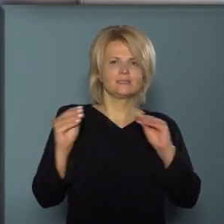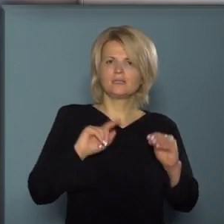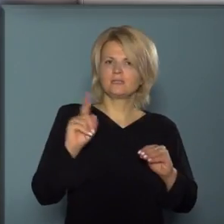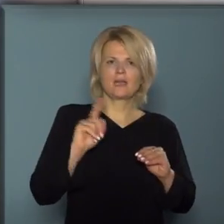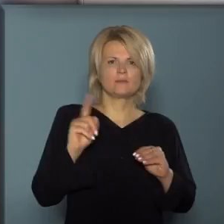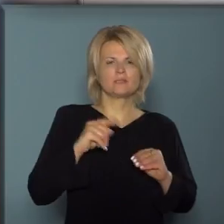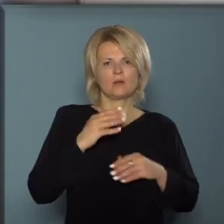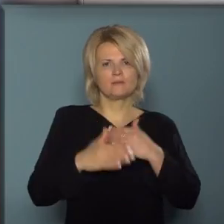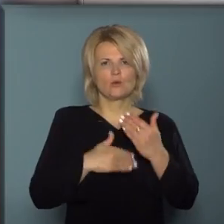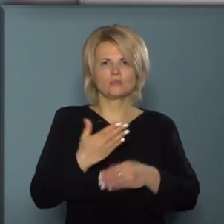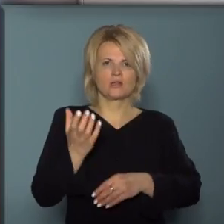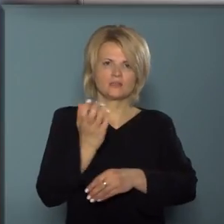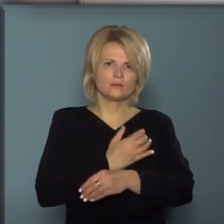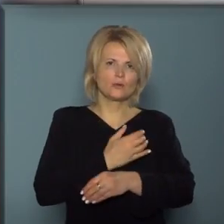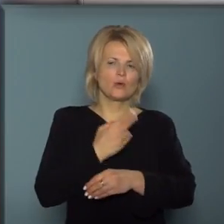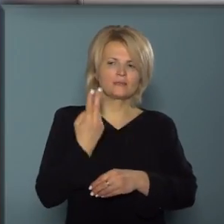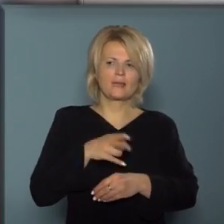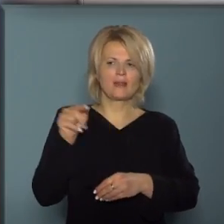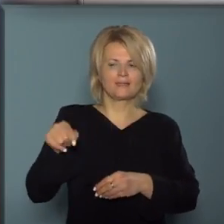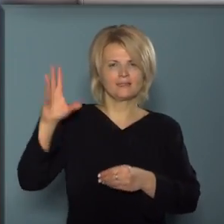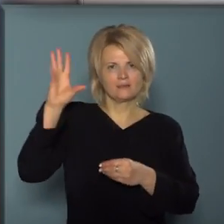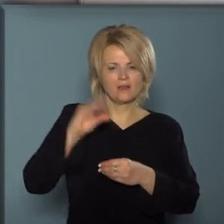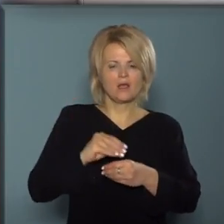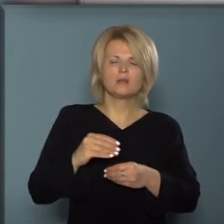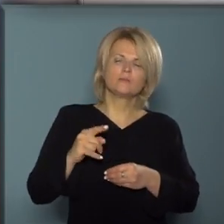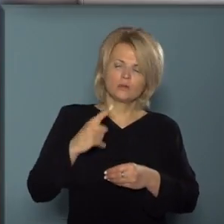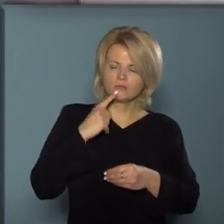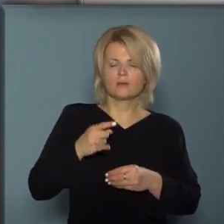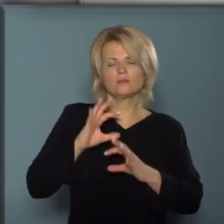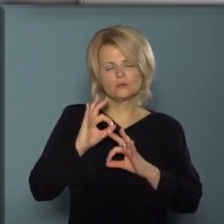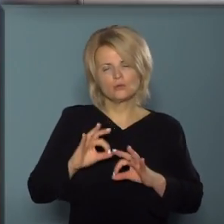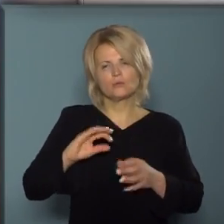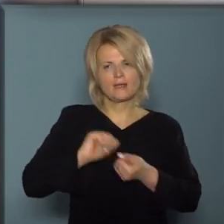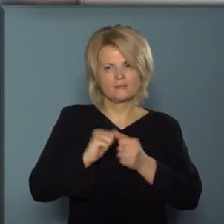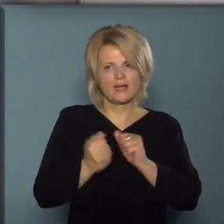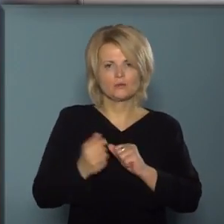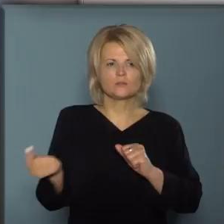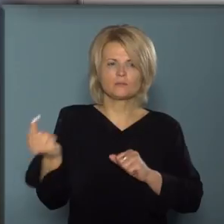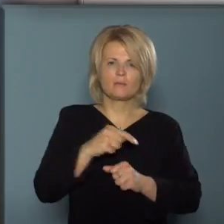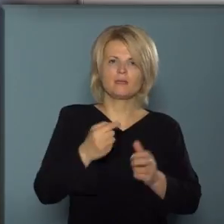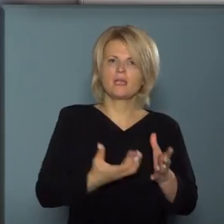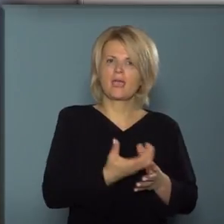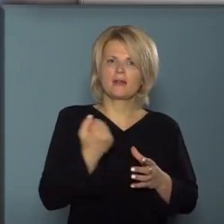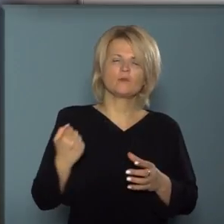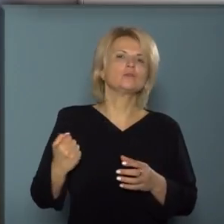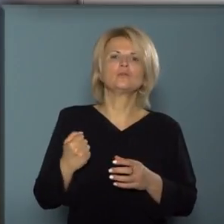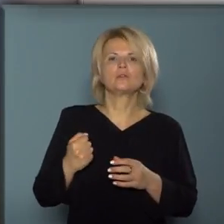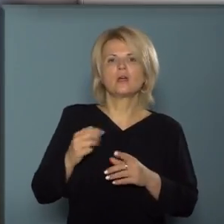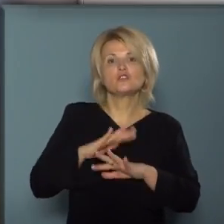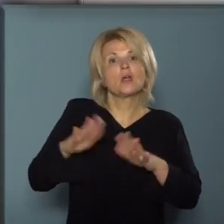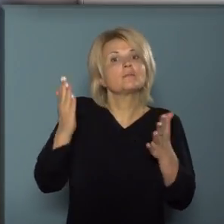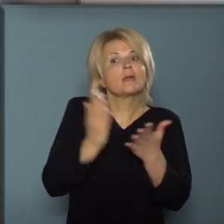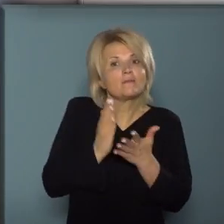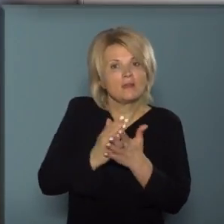hogyha ez így folytatod, nem lakhatsz itt, és akkor én mondtam, hogy meg akarok változni, bemegyek elvonóra, de soha nem tudtam... Csak megfelelés